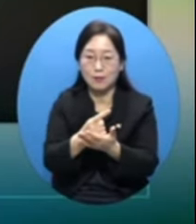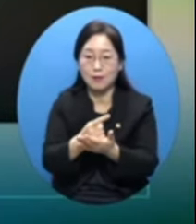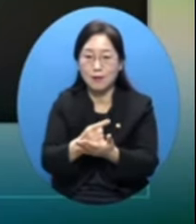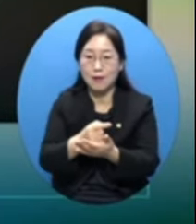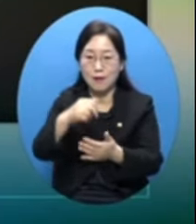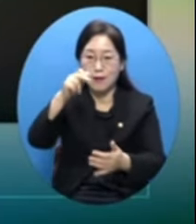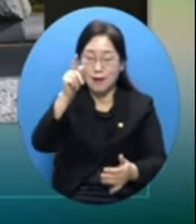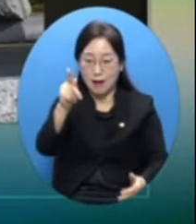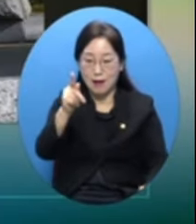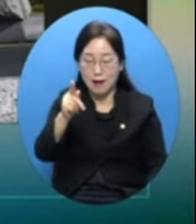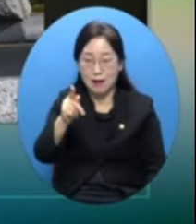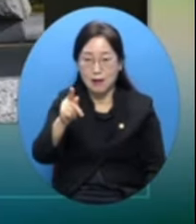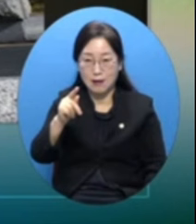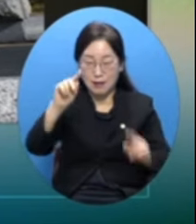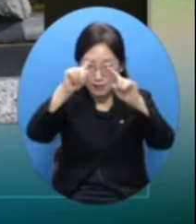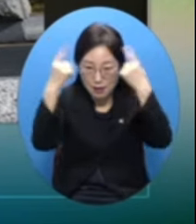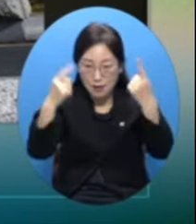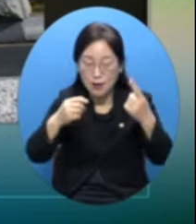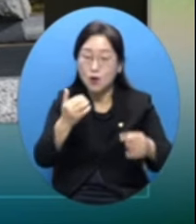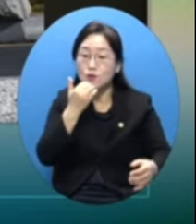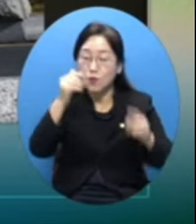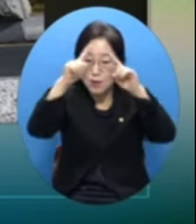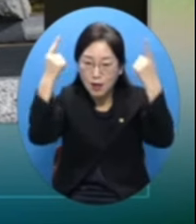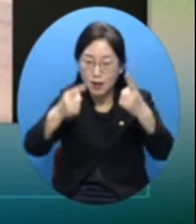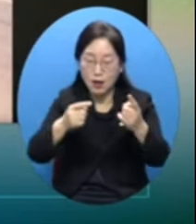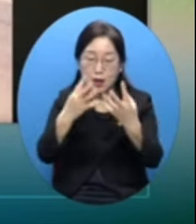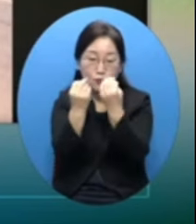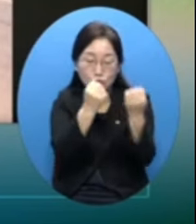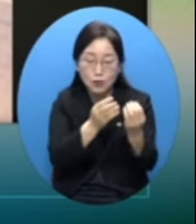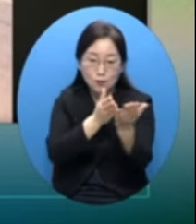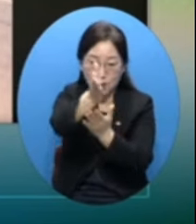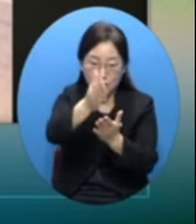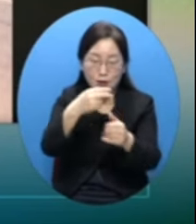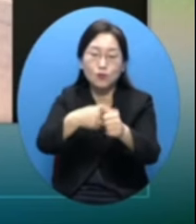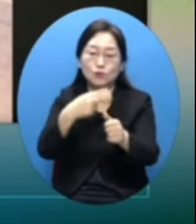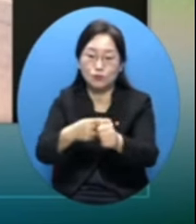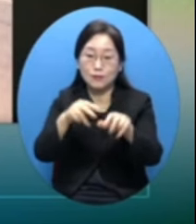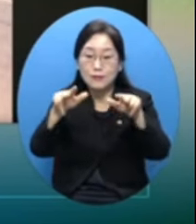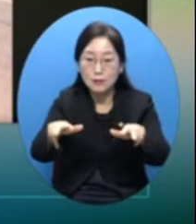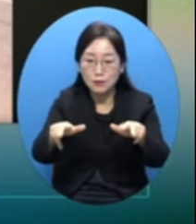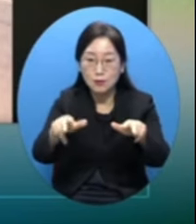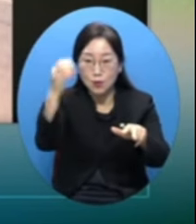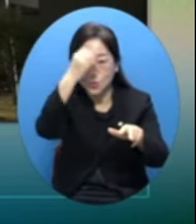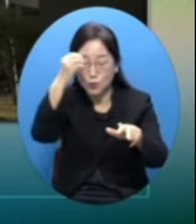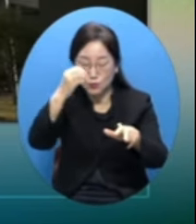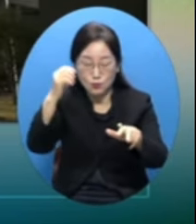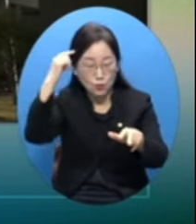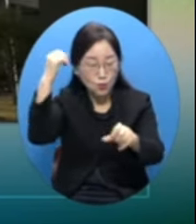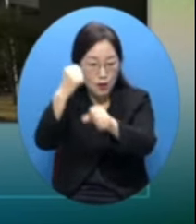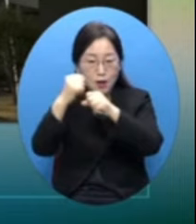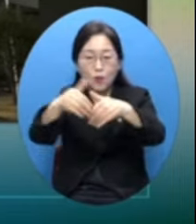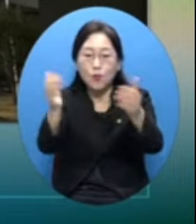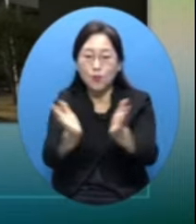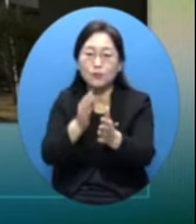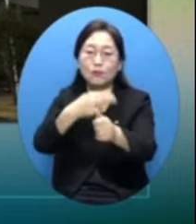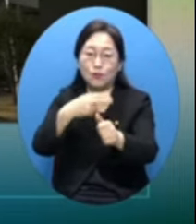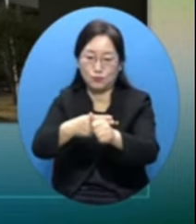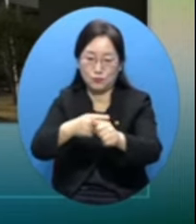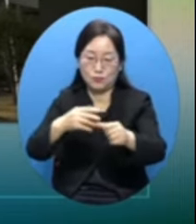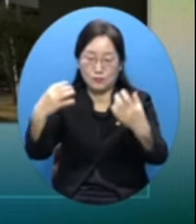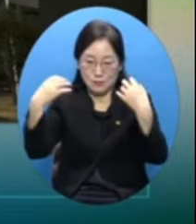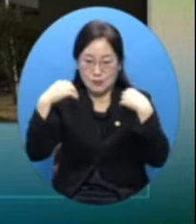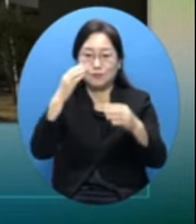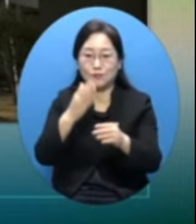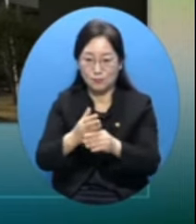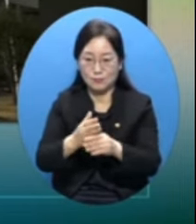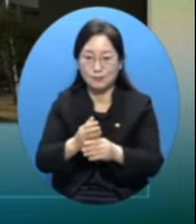카이스트 대학에서 그리고 서울대학교 수학과의 교수를 거쳐서 현재 고등과학원 교수로 활동 중입니다.